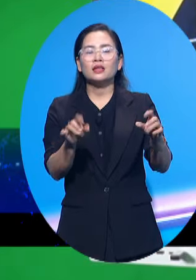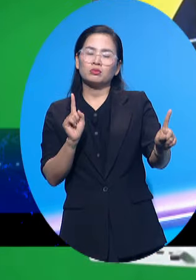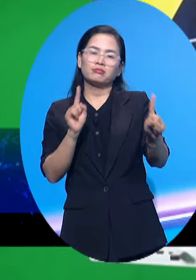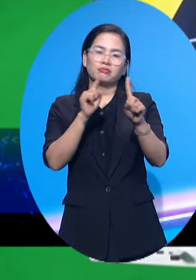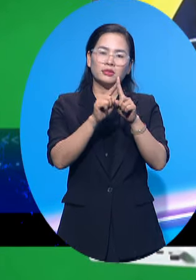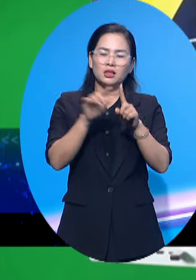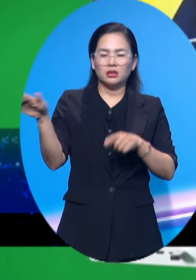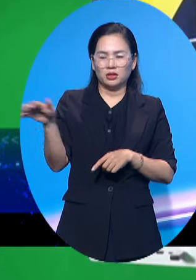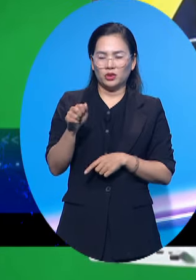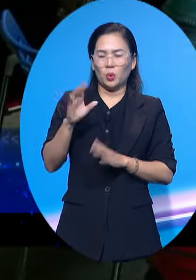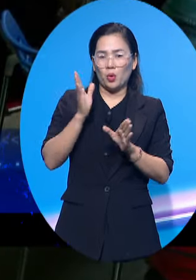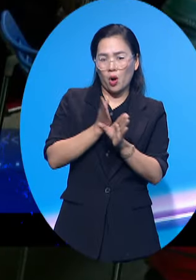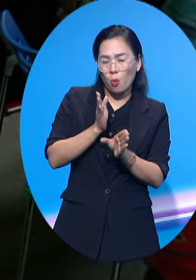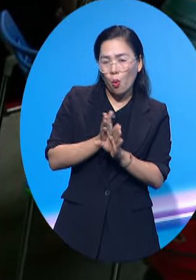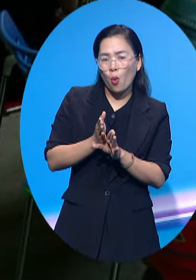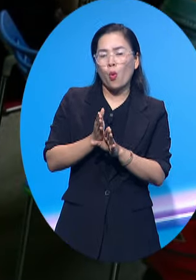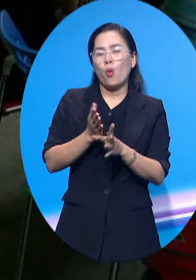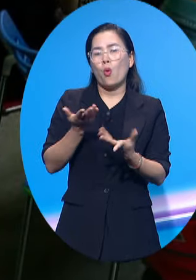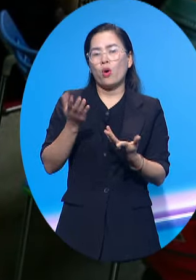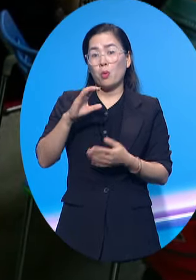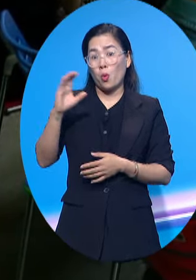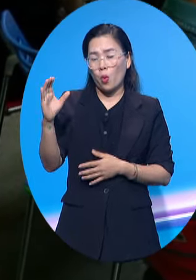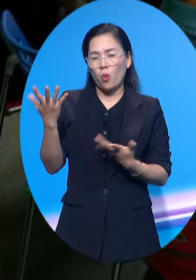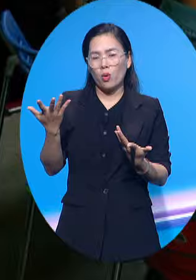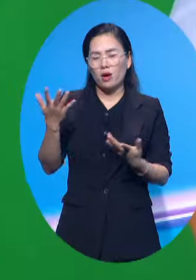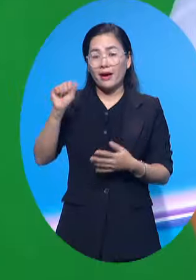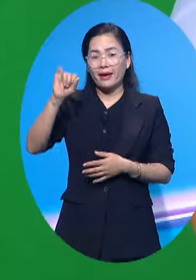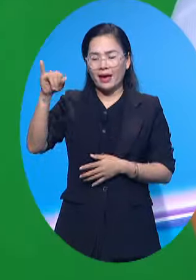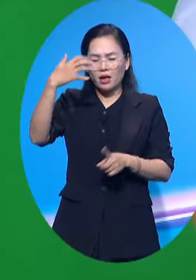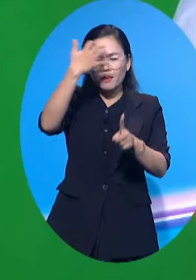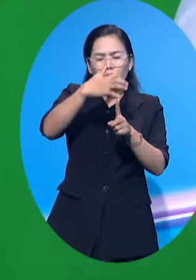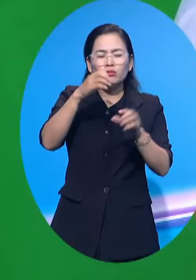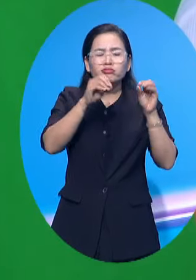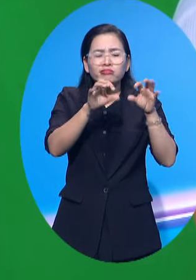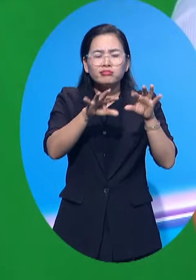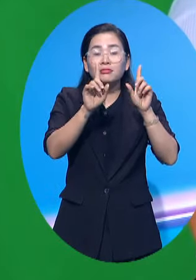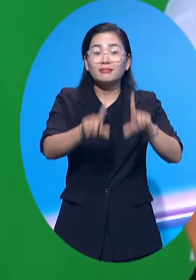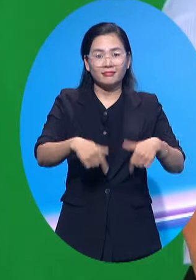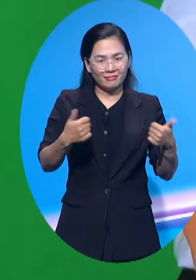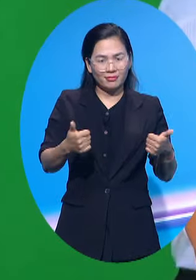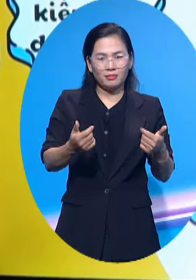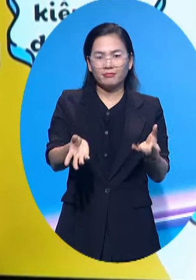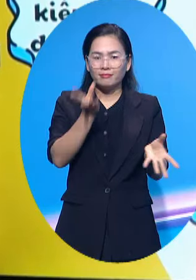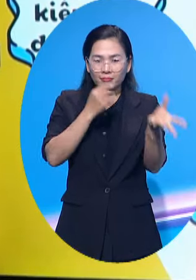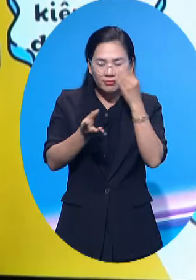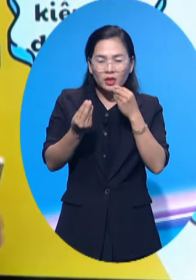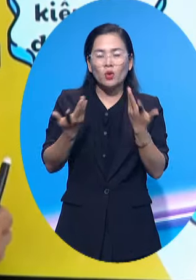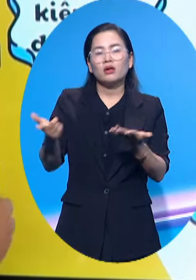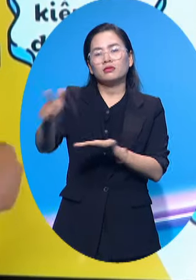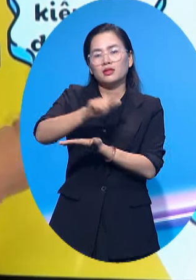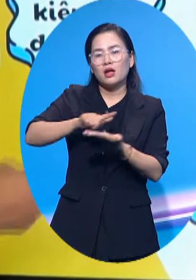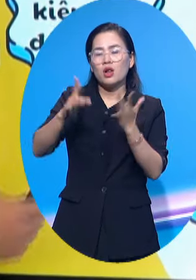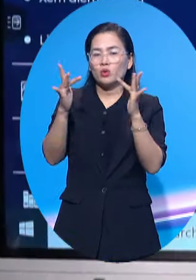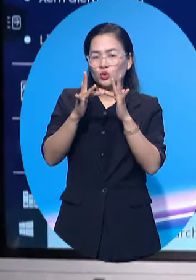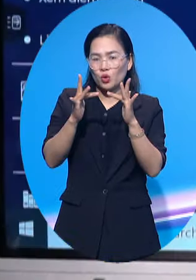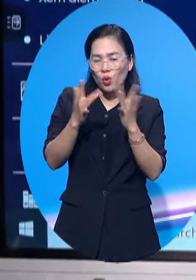sử dụng các công cụ và phương pháp giảng dạy tiên tiến, ứng dụng trí tuệ nhân tạo trong công tác giảng dạy và xây dựng học liệu số, đặc biệt là sự